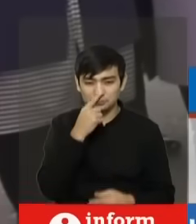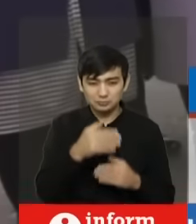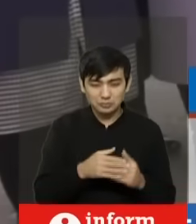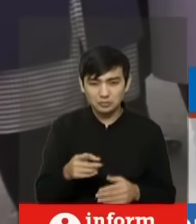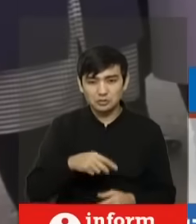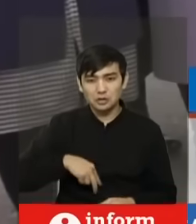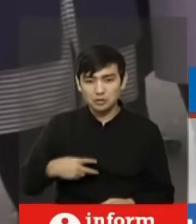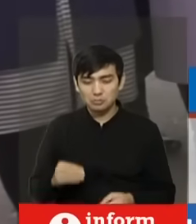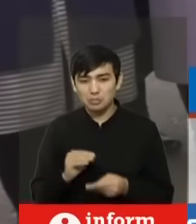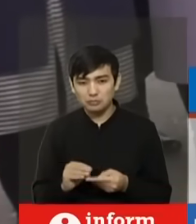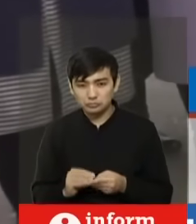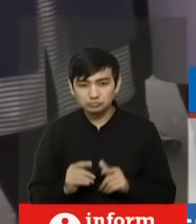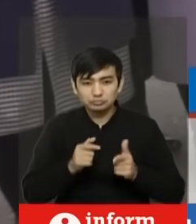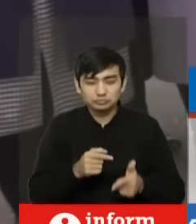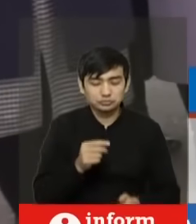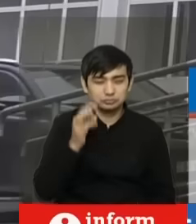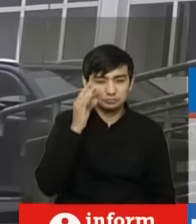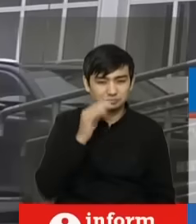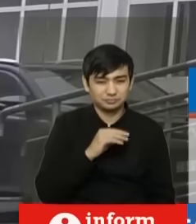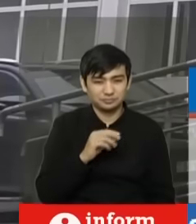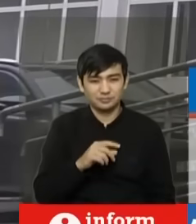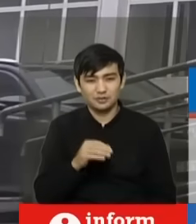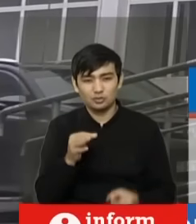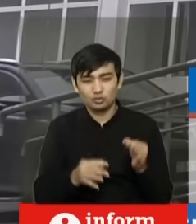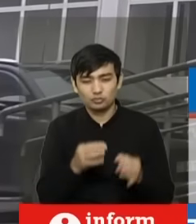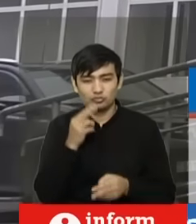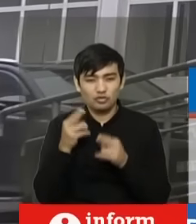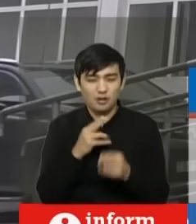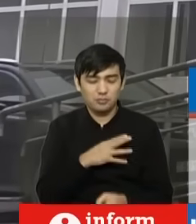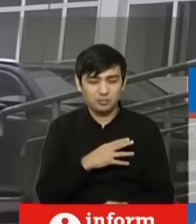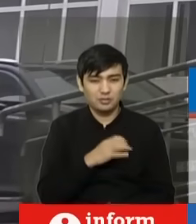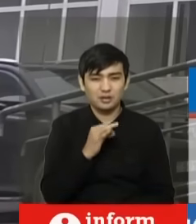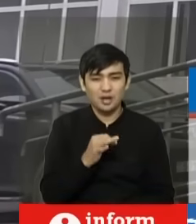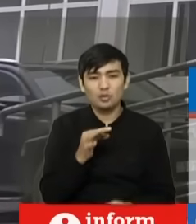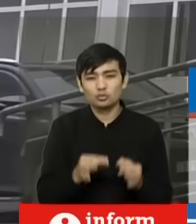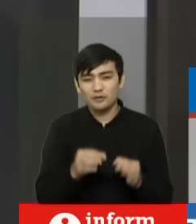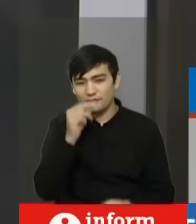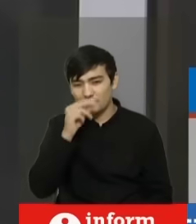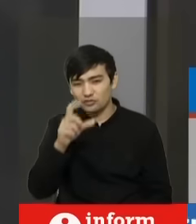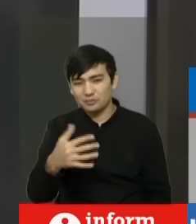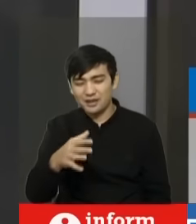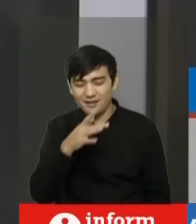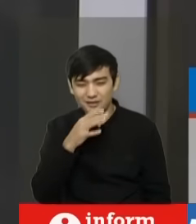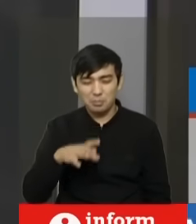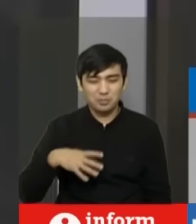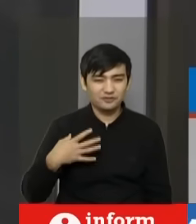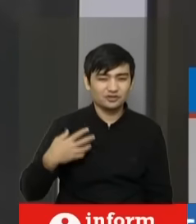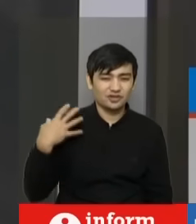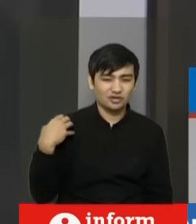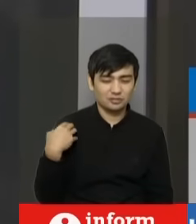директорлық қызметке қайта келу үшін білім басқармасын сотқа берген екен. Бірақ судья 50 жасты еңсерген бұрынғы басшының